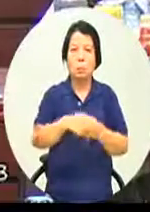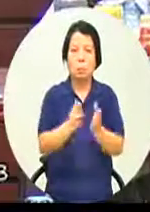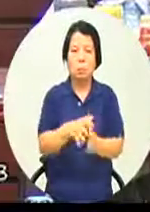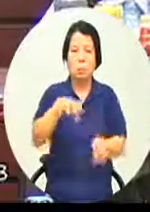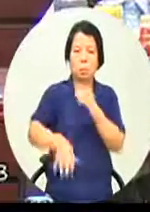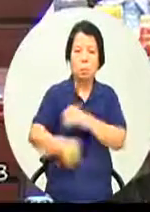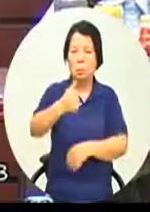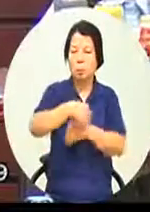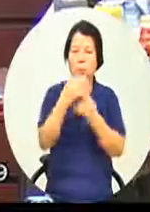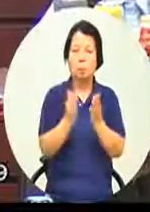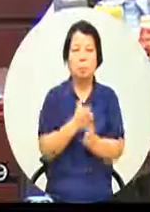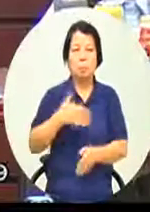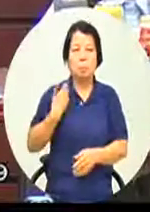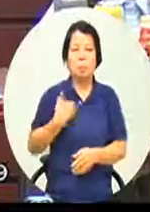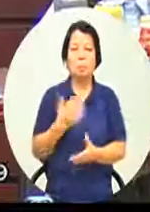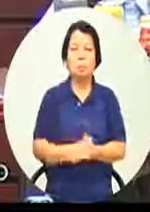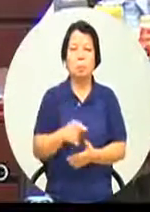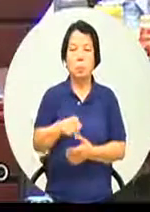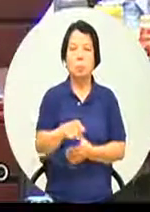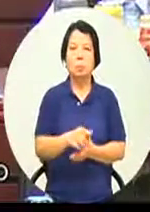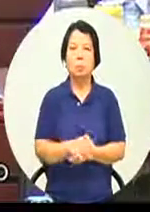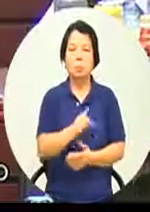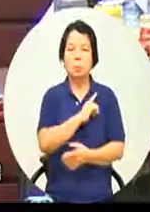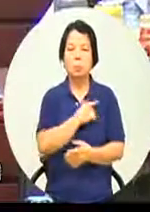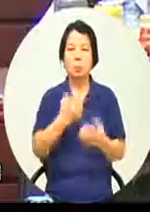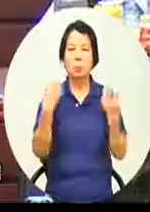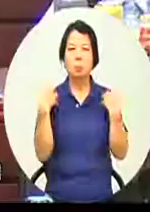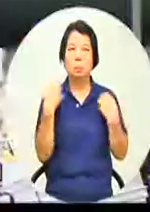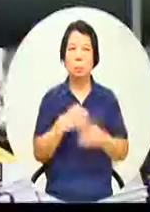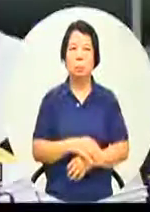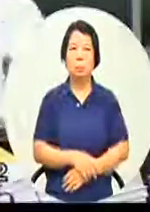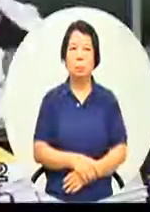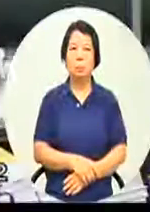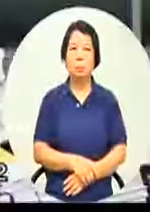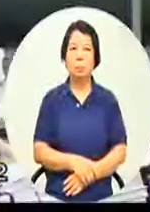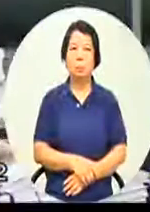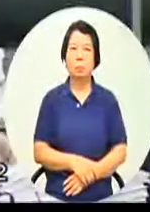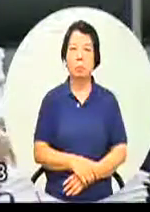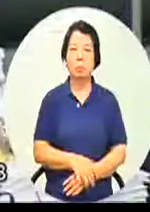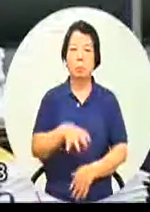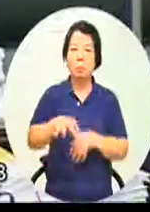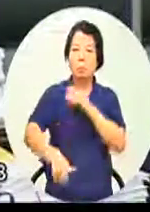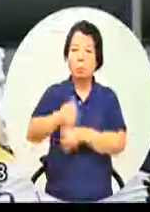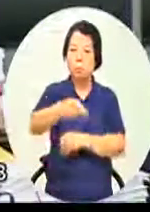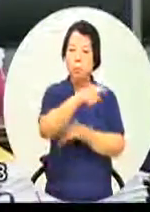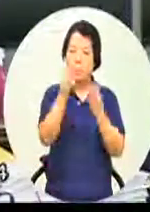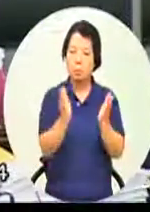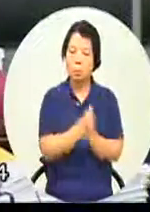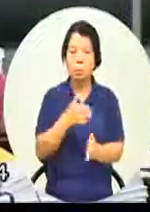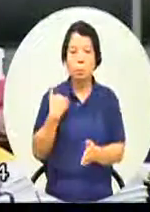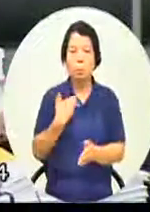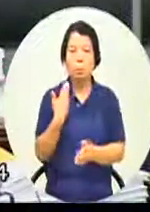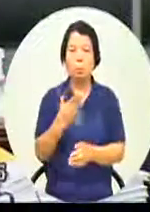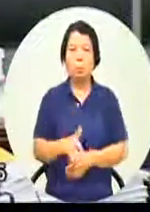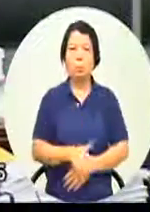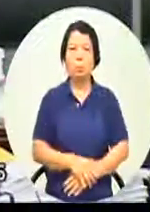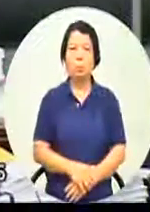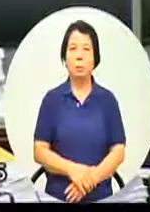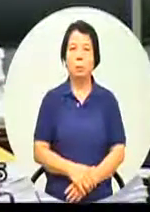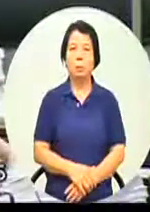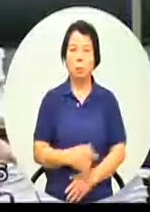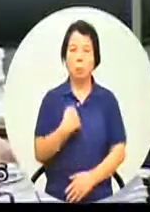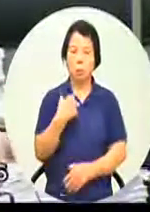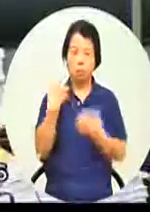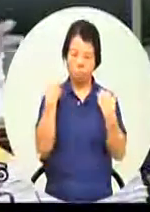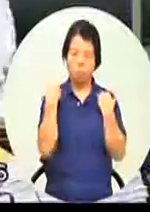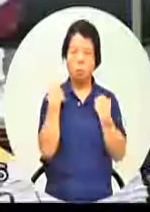晓得，这是我。 那你意思说你承担喽，局长？啊，那你真正不知道叫他代志吗？ 局长不晓得哈，这我可以承